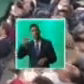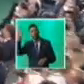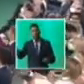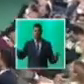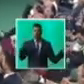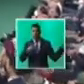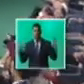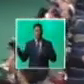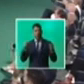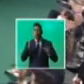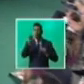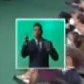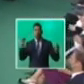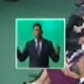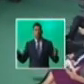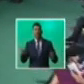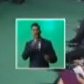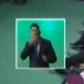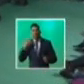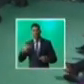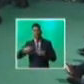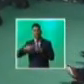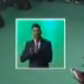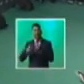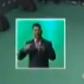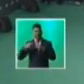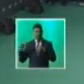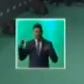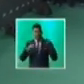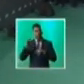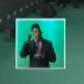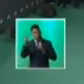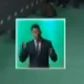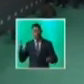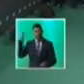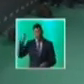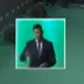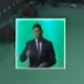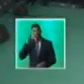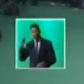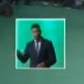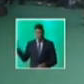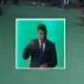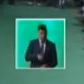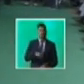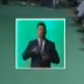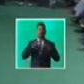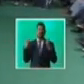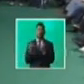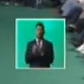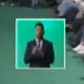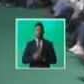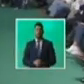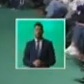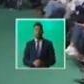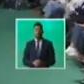πολιτικό σκηνικό της χώρας, αλλά και για το ΠΑΣΟΚ? Εντάξτε, θεωρώ ότι οι δηλώσεις του Προέδρου